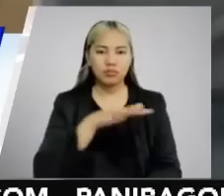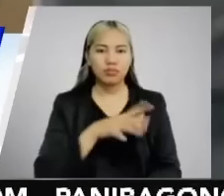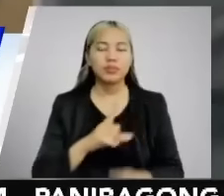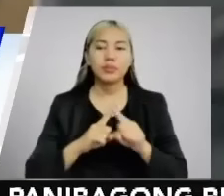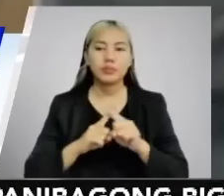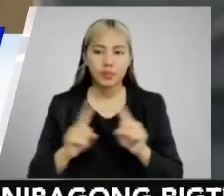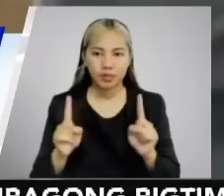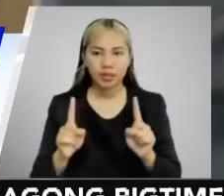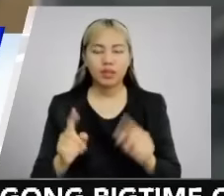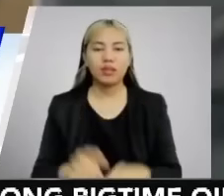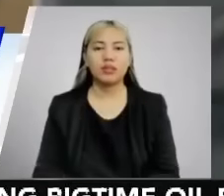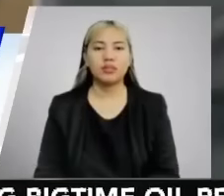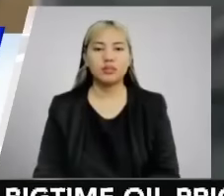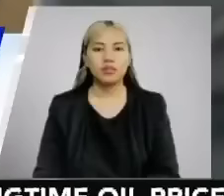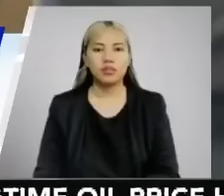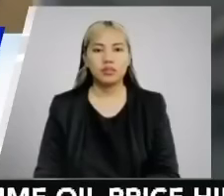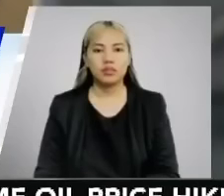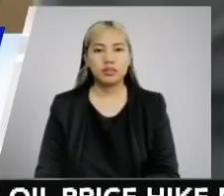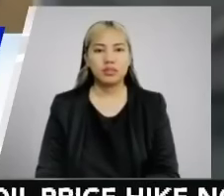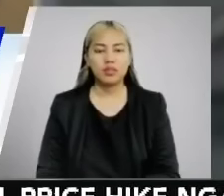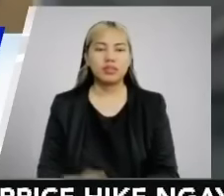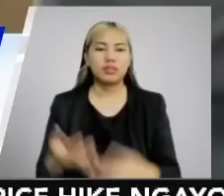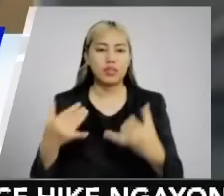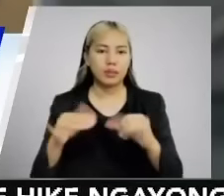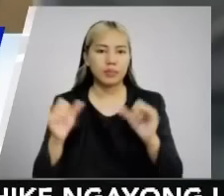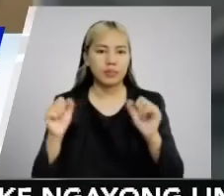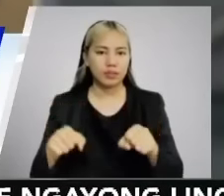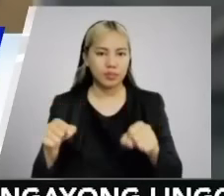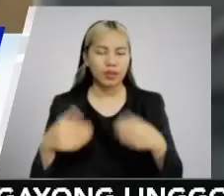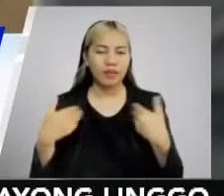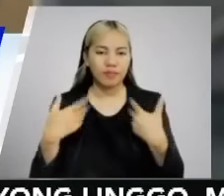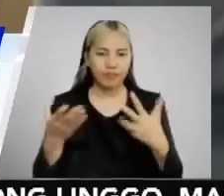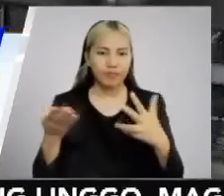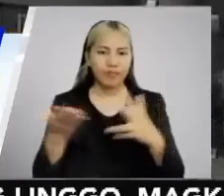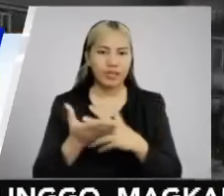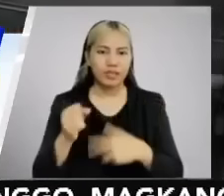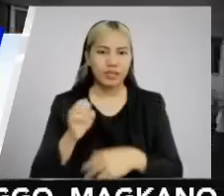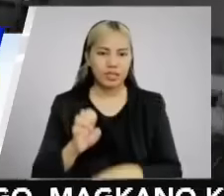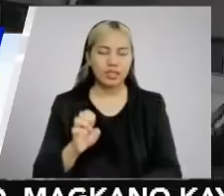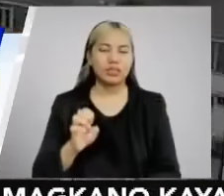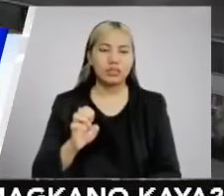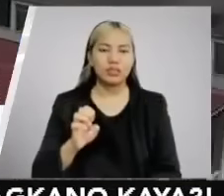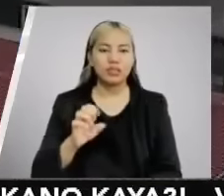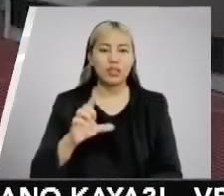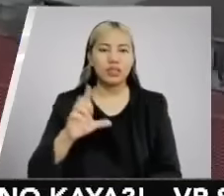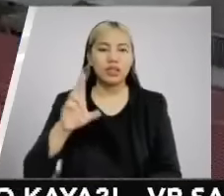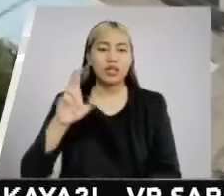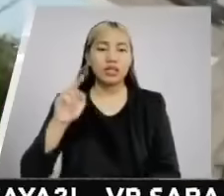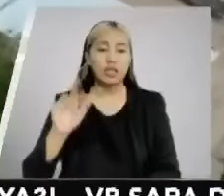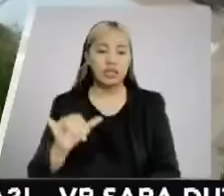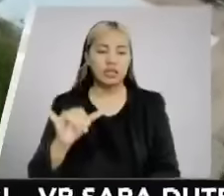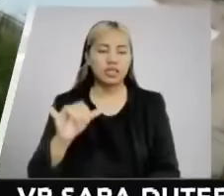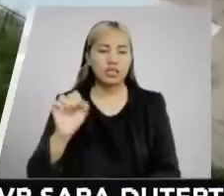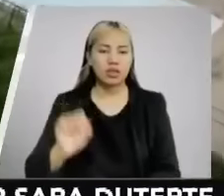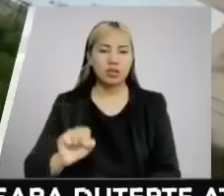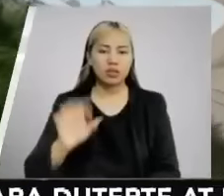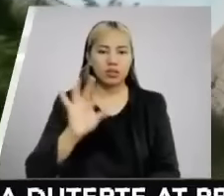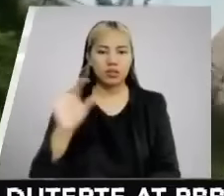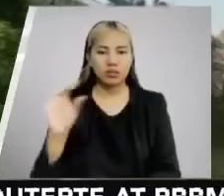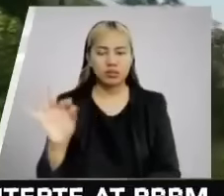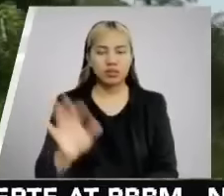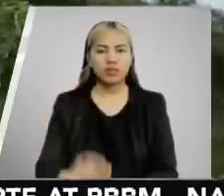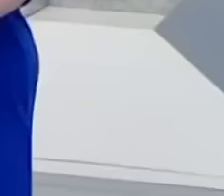hindi pa rin po nawawala sa option niya na magkakaso ang Lucky South against these operators. Mav Gonzalez, nagbabalita para sa GMA